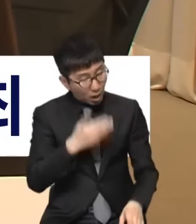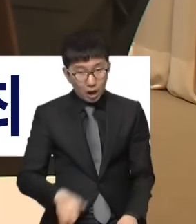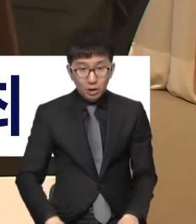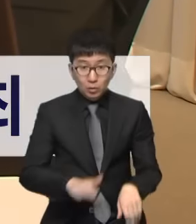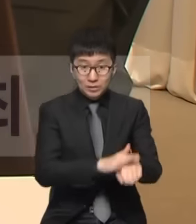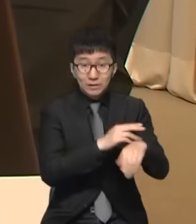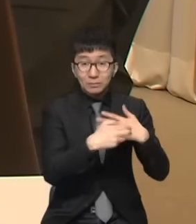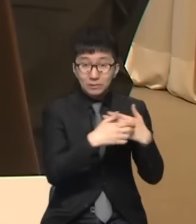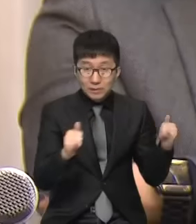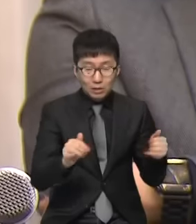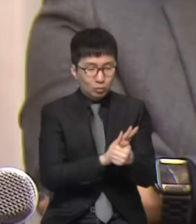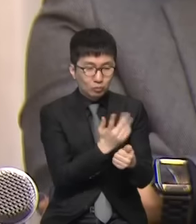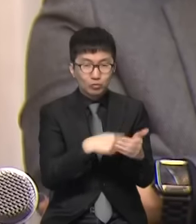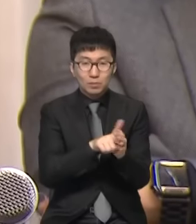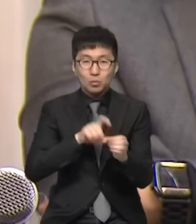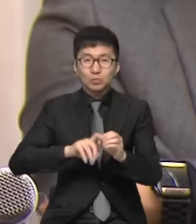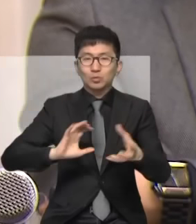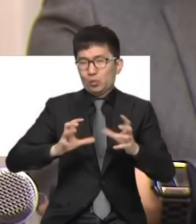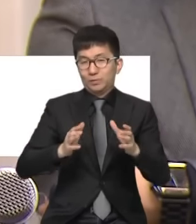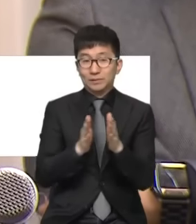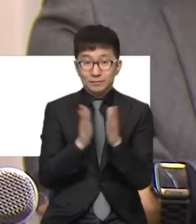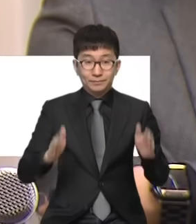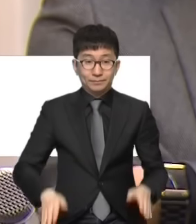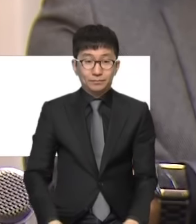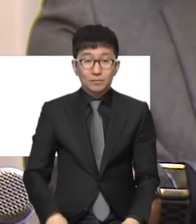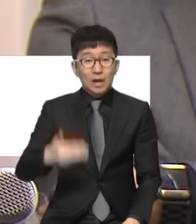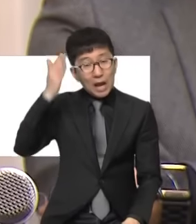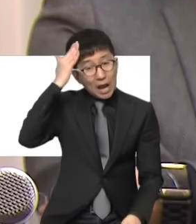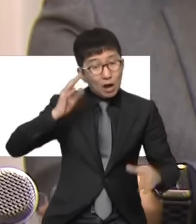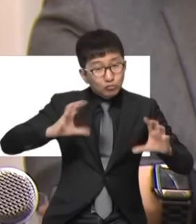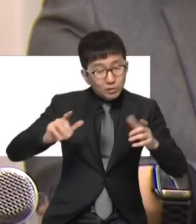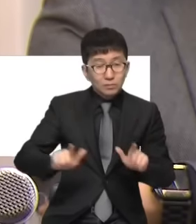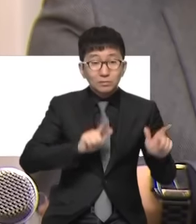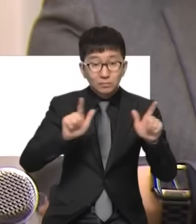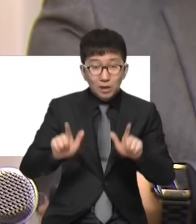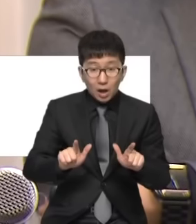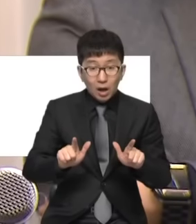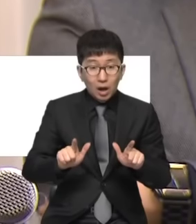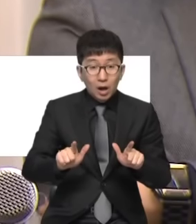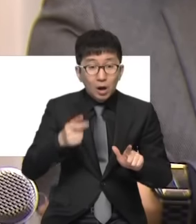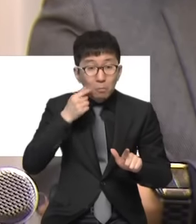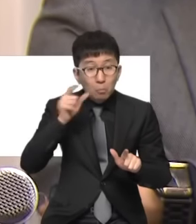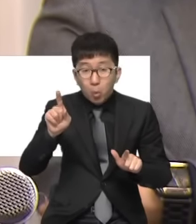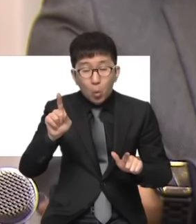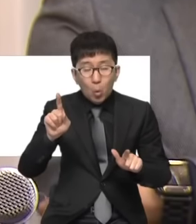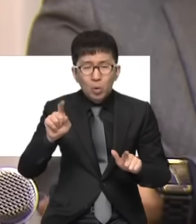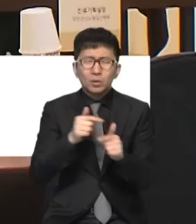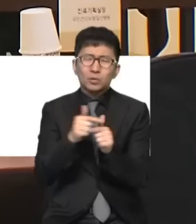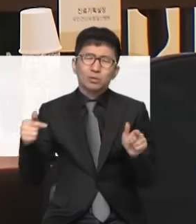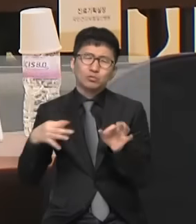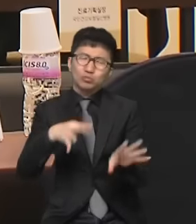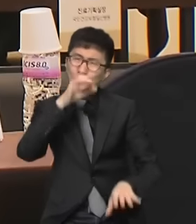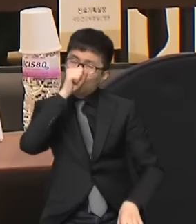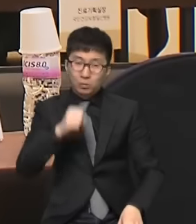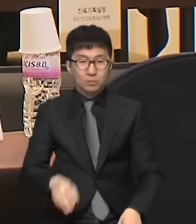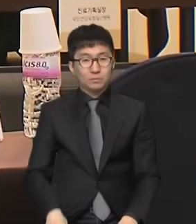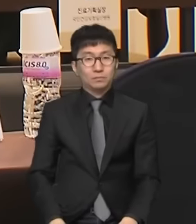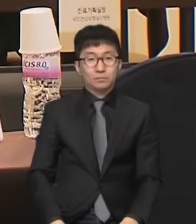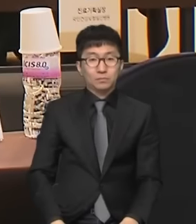토론회도 열었습니다. 어떻게 우리나라에서 살아갈지 그 비전과 환경에 조금 더 비용을 투입하는 게 더 중요하지.